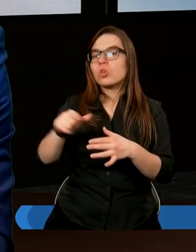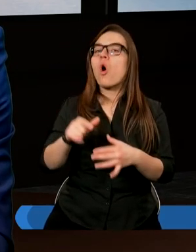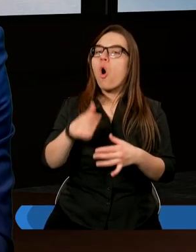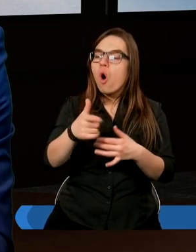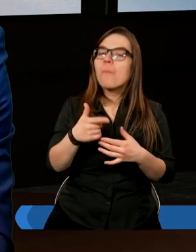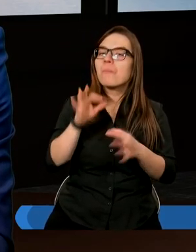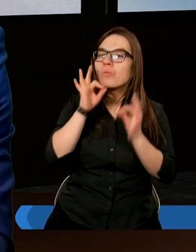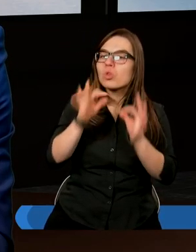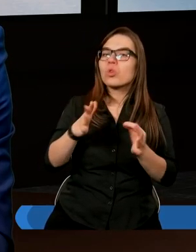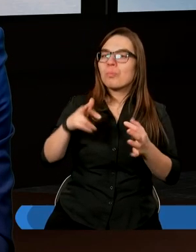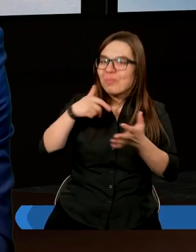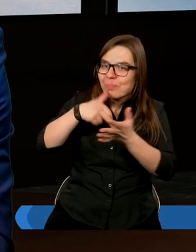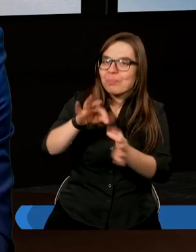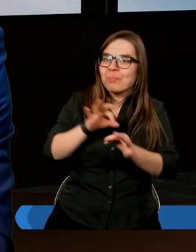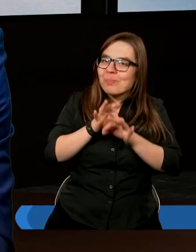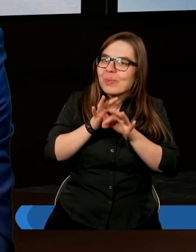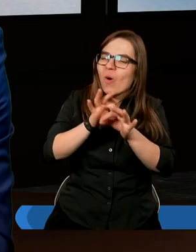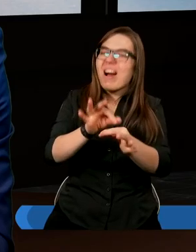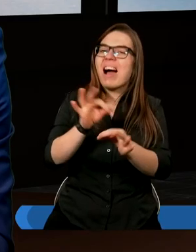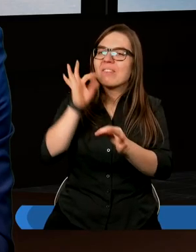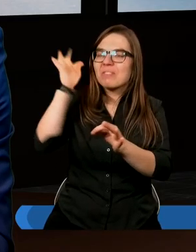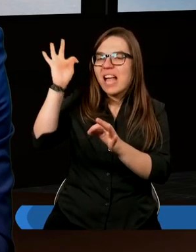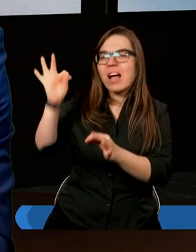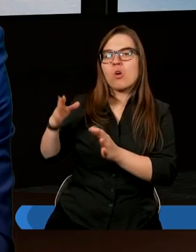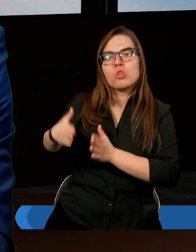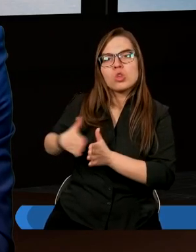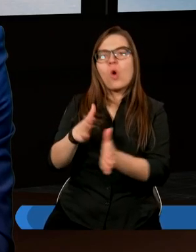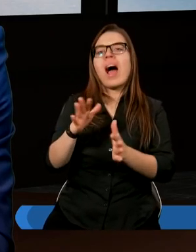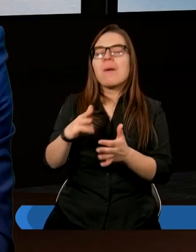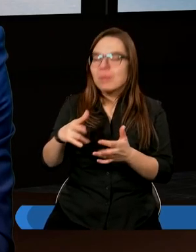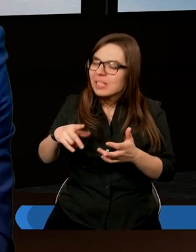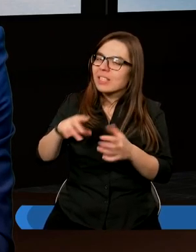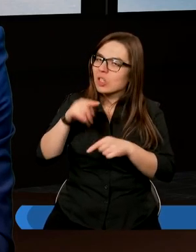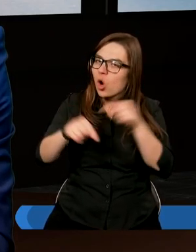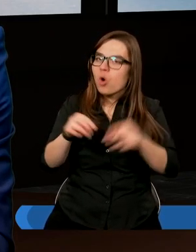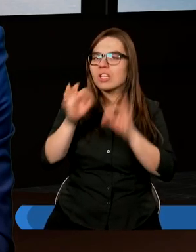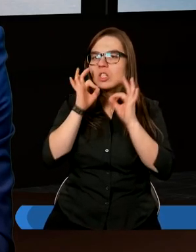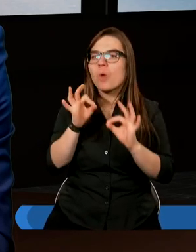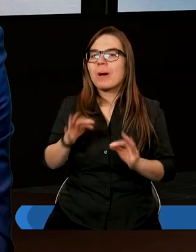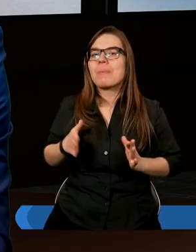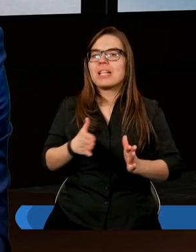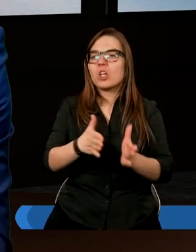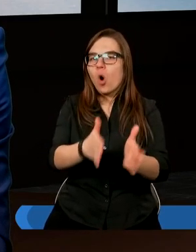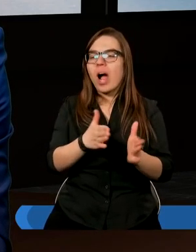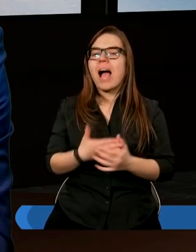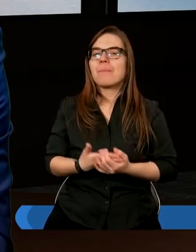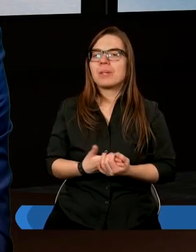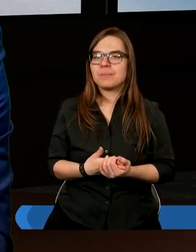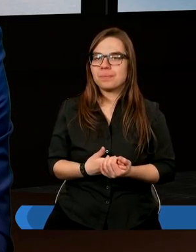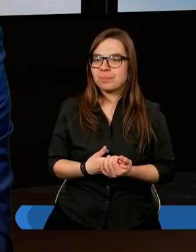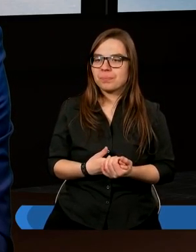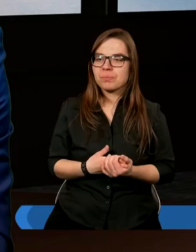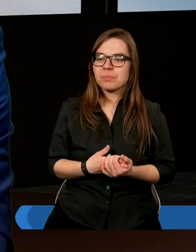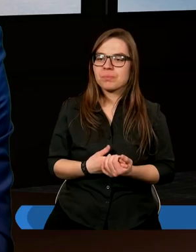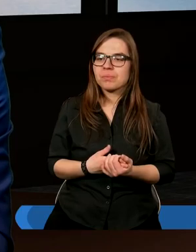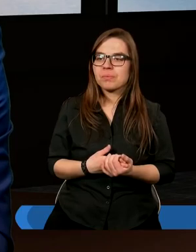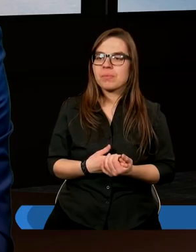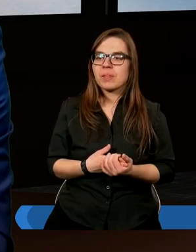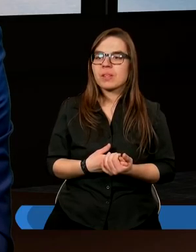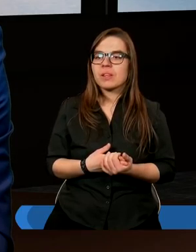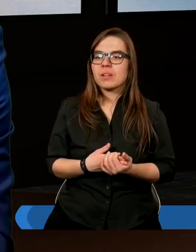przyzna do tego że rzeczywiście on nas prowadzi jego drogami no i w tym momencie to jest najważniejsze jak zostało podkreślone prawda